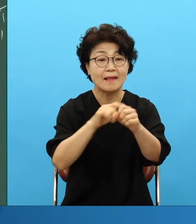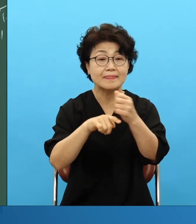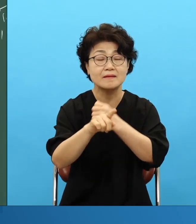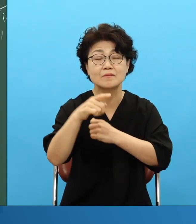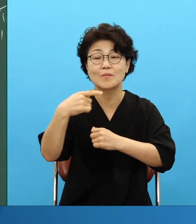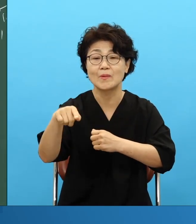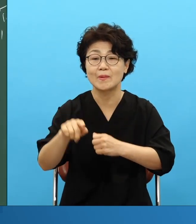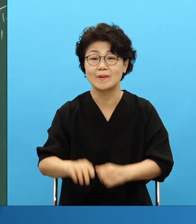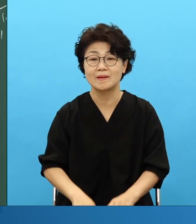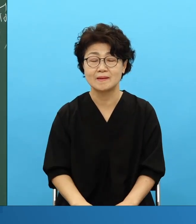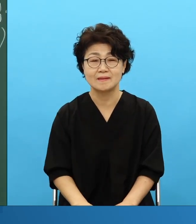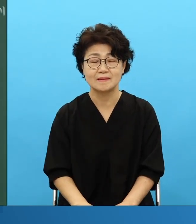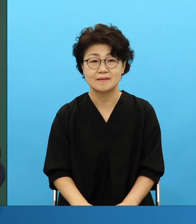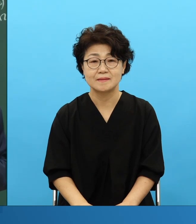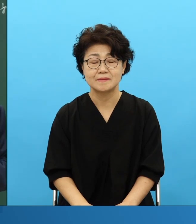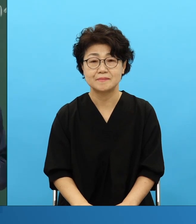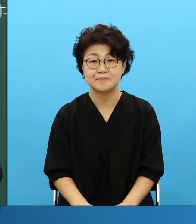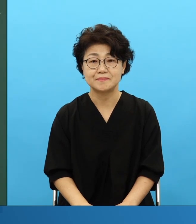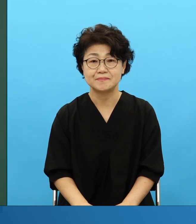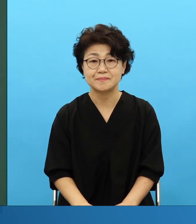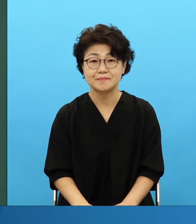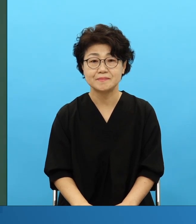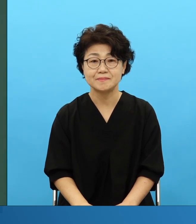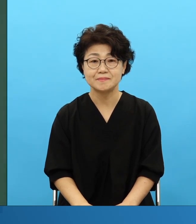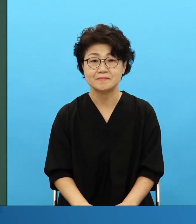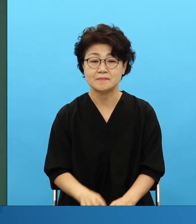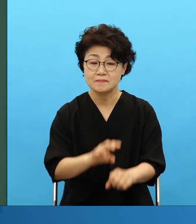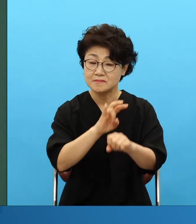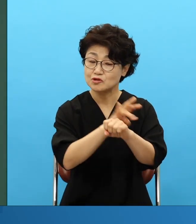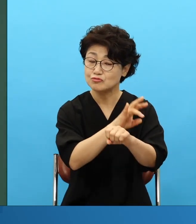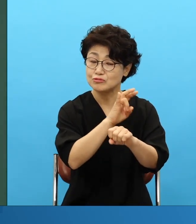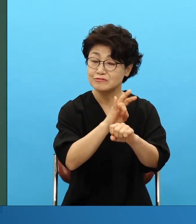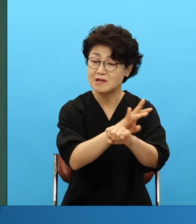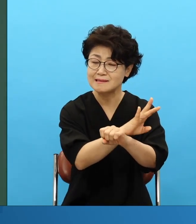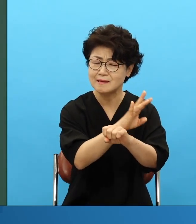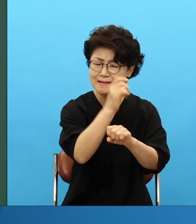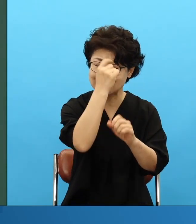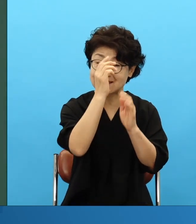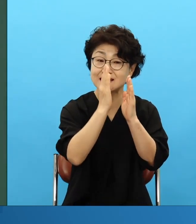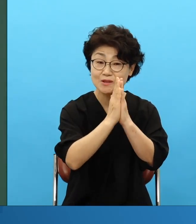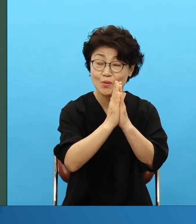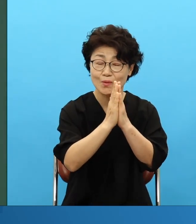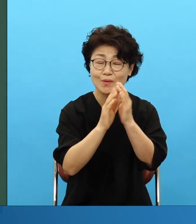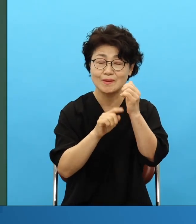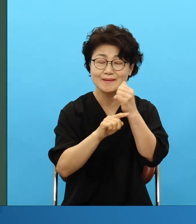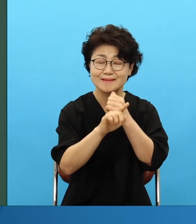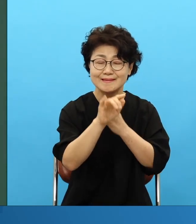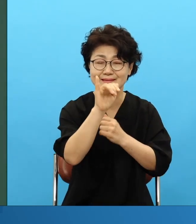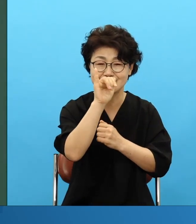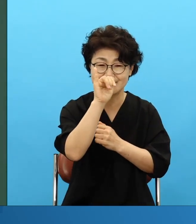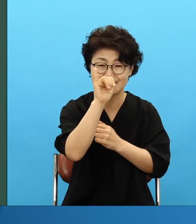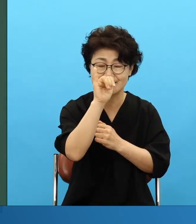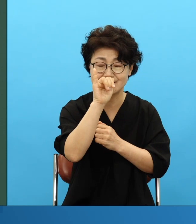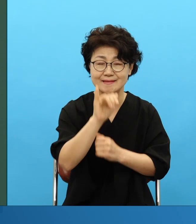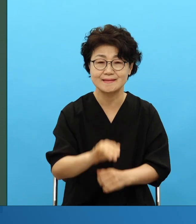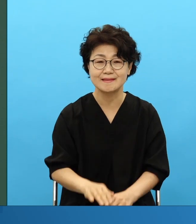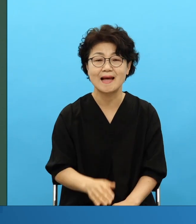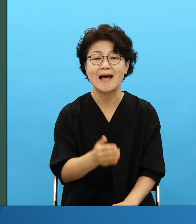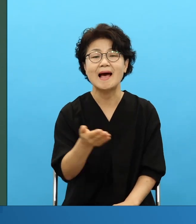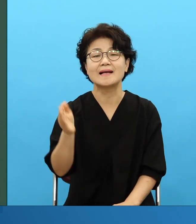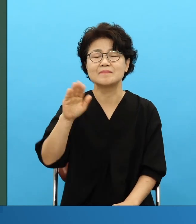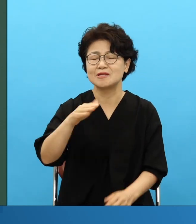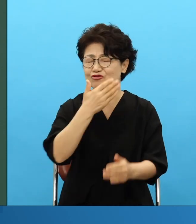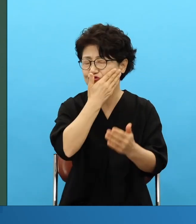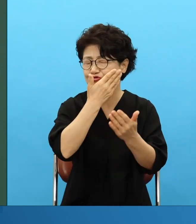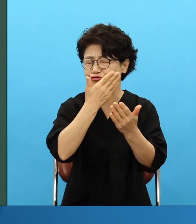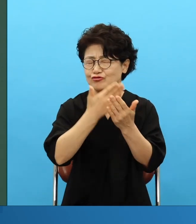24? 뭐 24시간 기도한다. 뭐 그런 말도 되겠습니다만은 중요한 내용은 그게 아닙니다.